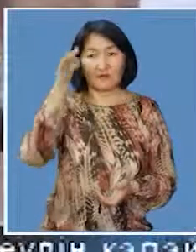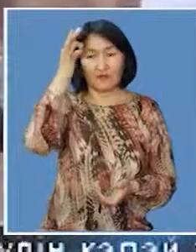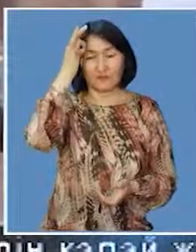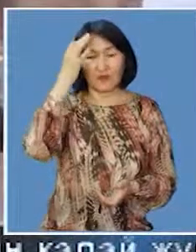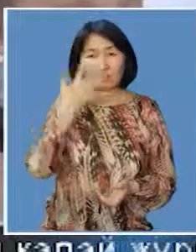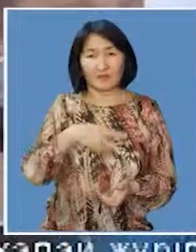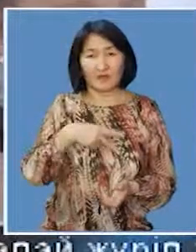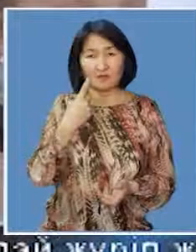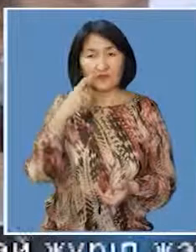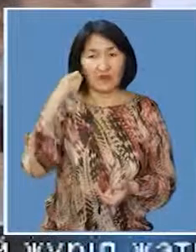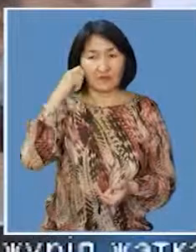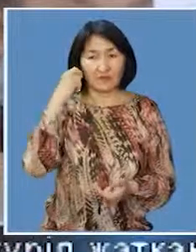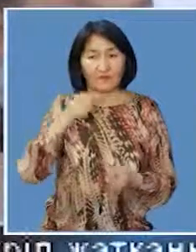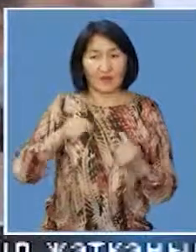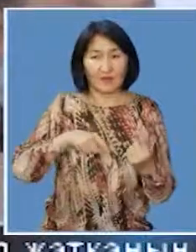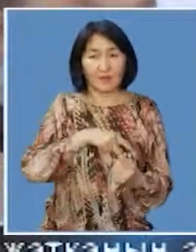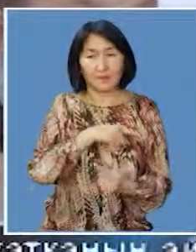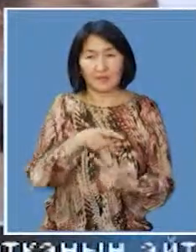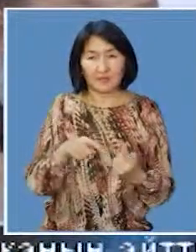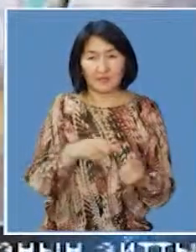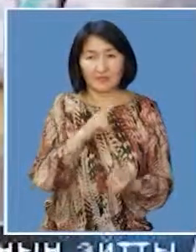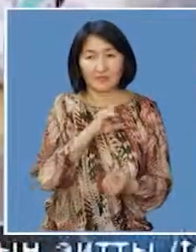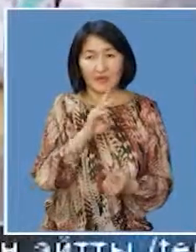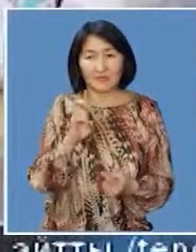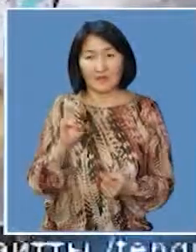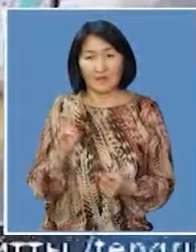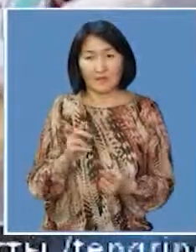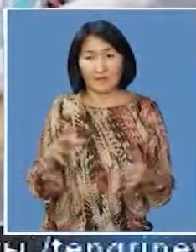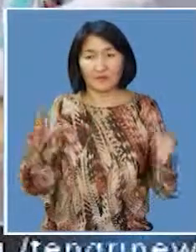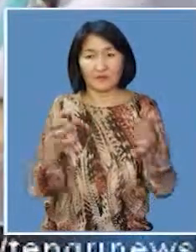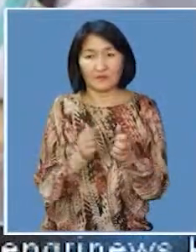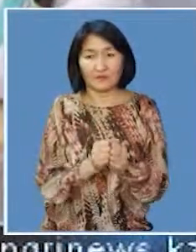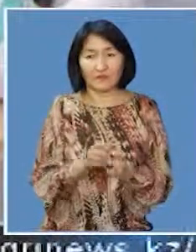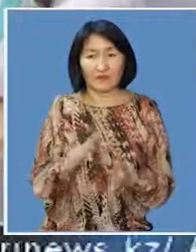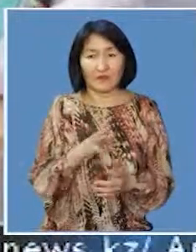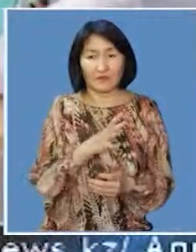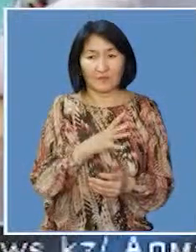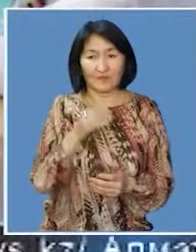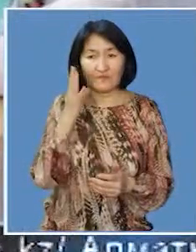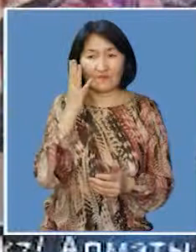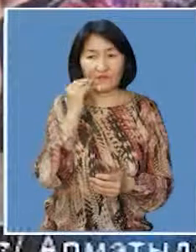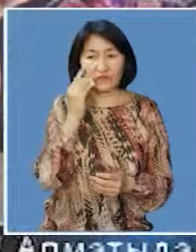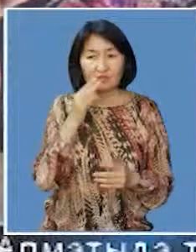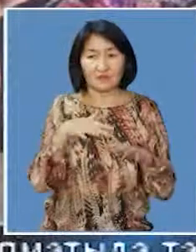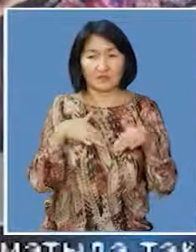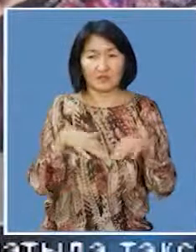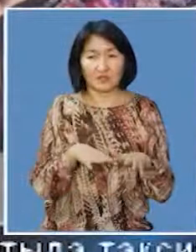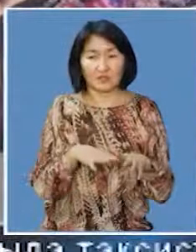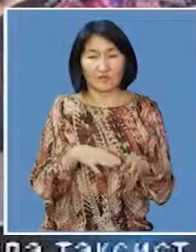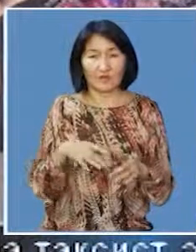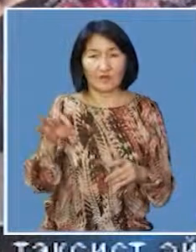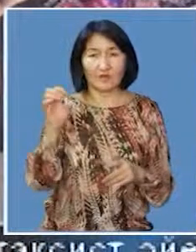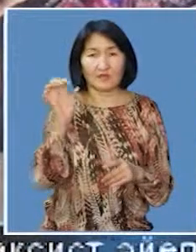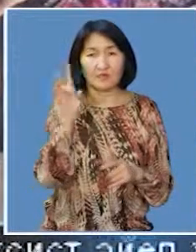түсуге қазірден жағдай жасап қойыпты. Солардың бірі Жібек жолы мектеп лицейінің түлегі Эхсана Ахумбаева. Ол халықаралық